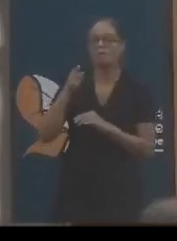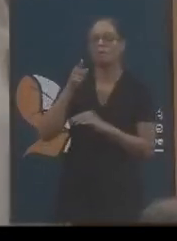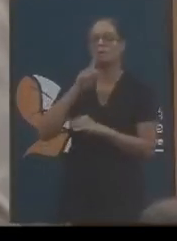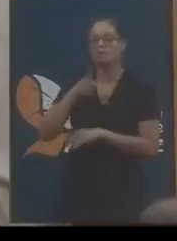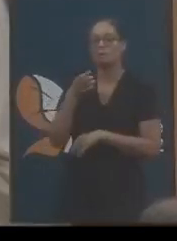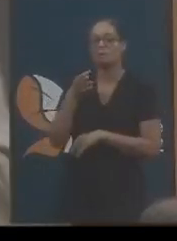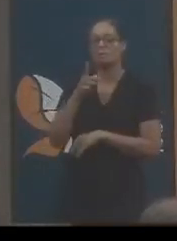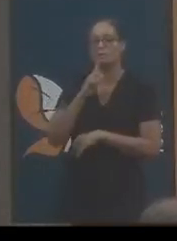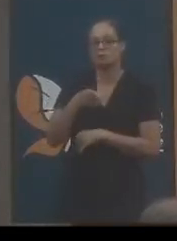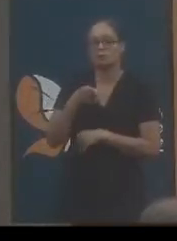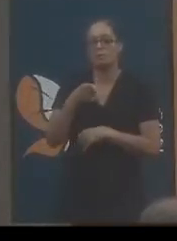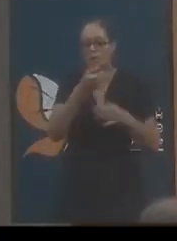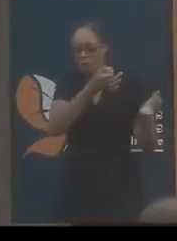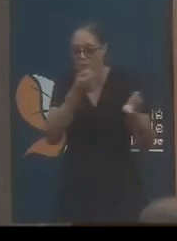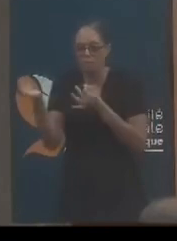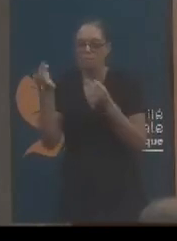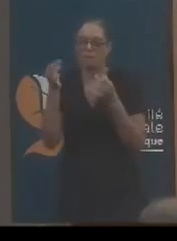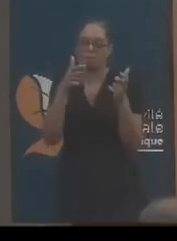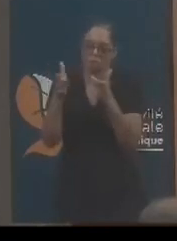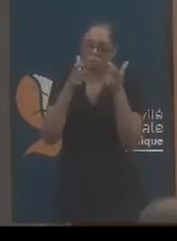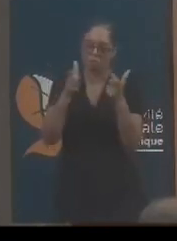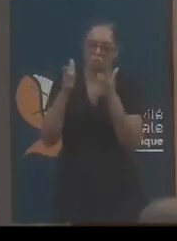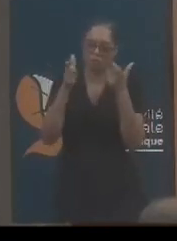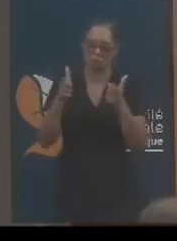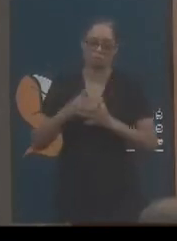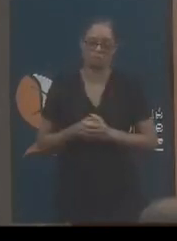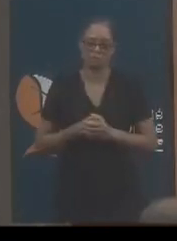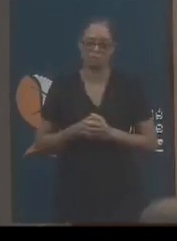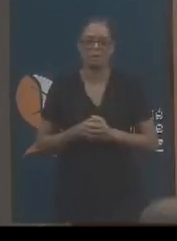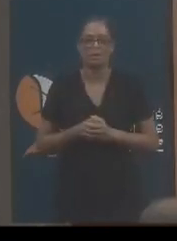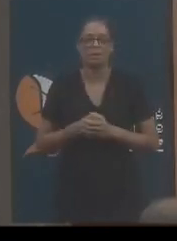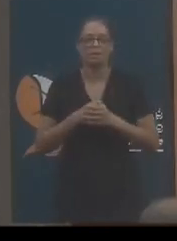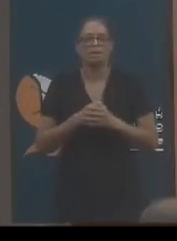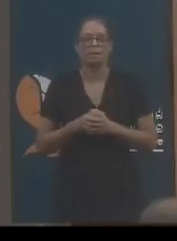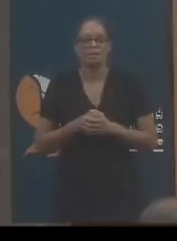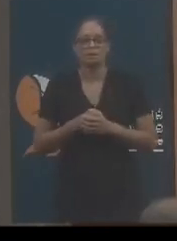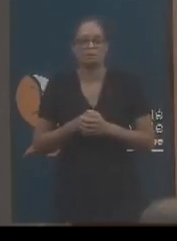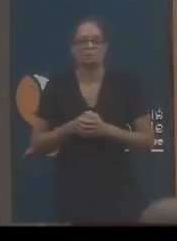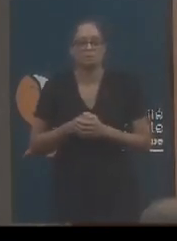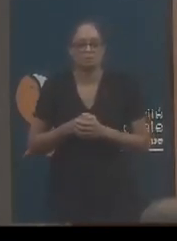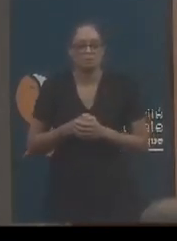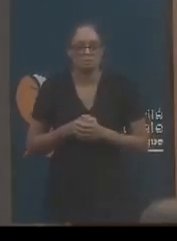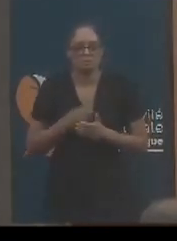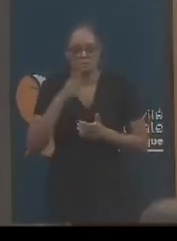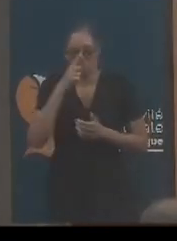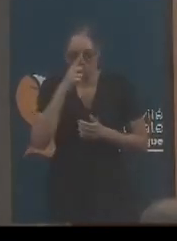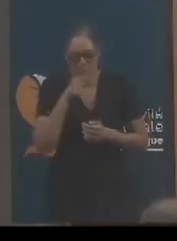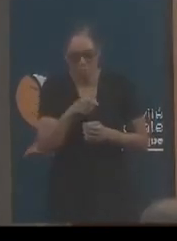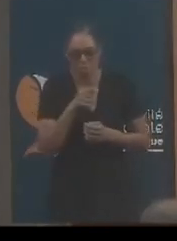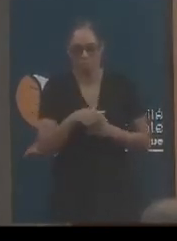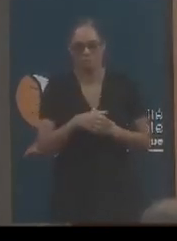dire, de telle sorte qu'on puisse assurer le cycle et éviter que le sud de la Martinique. Donc pour la deuxième fois,